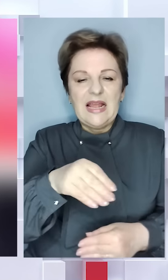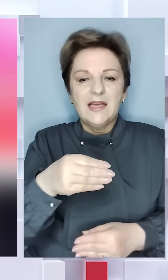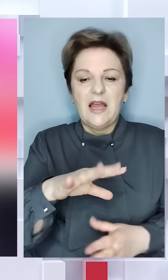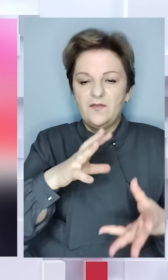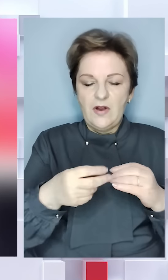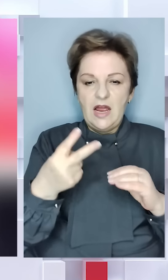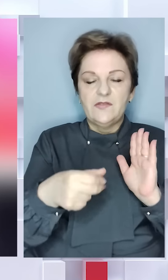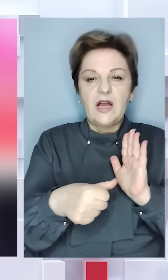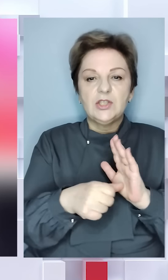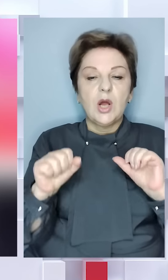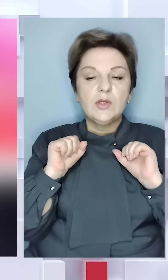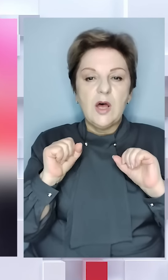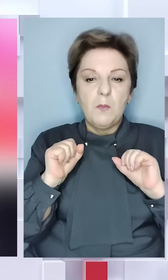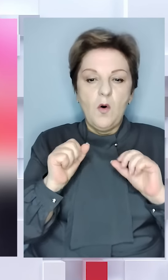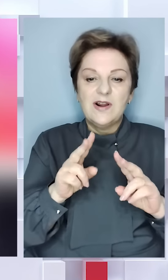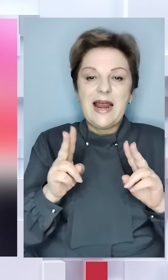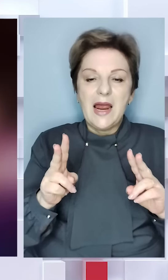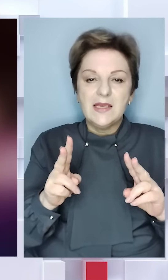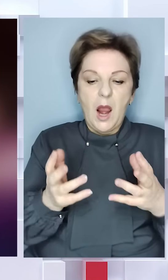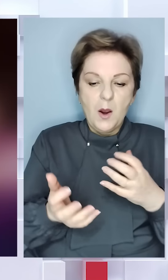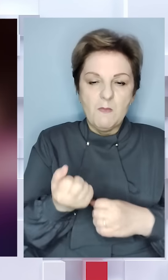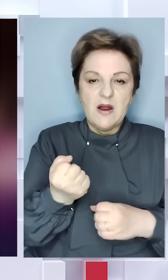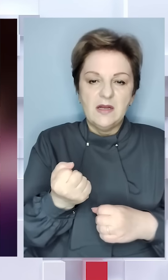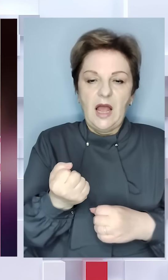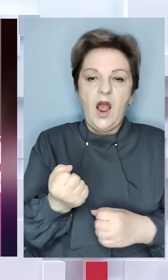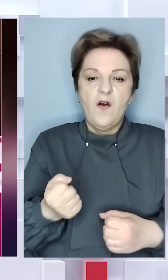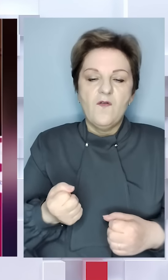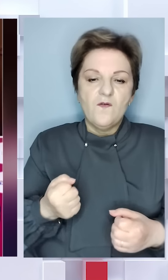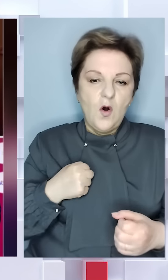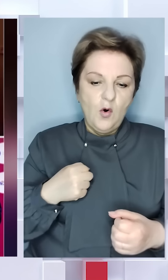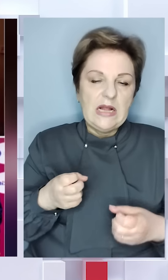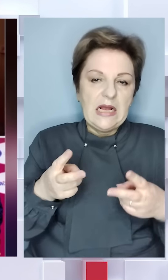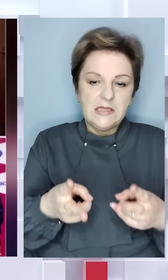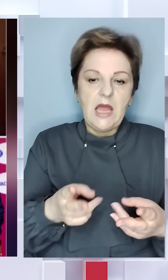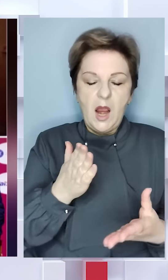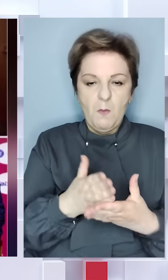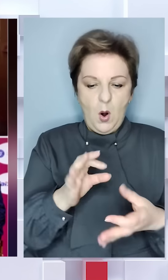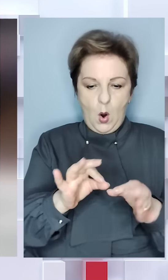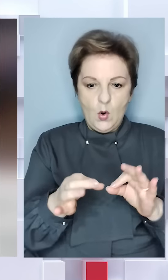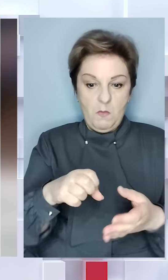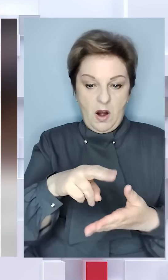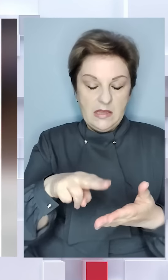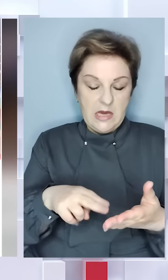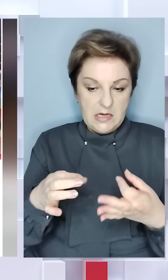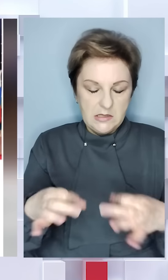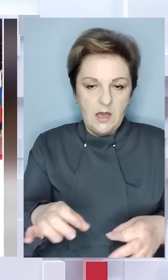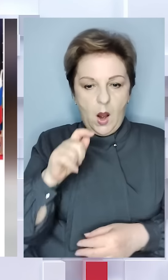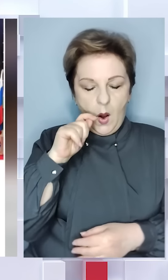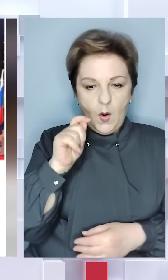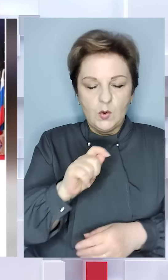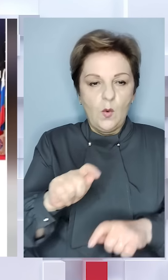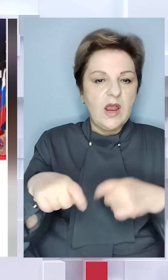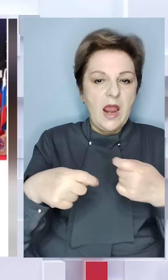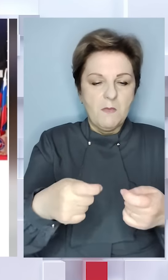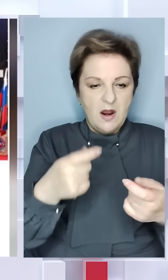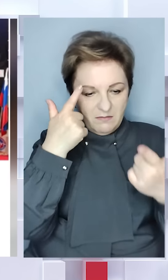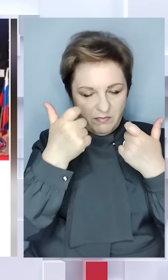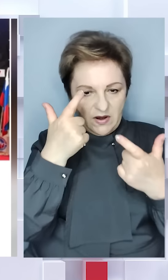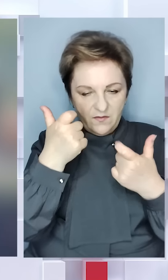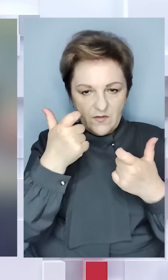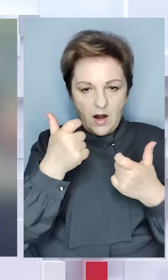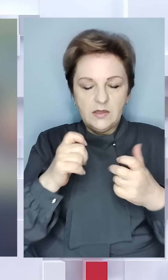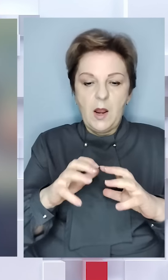Загалом 26 спортсменів, які підтримують воєнних злочинців, вже мають олімпійську ліцензію. Україна передає всю